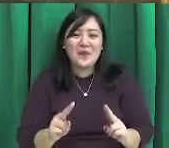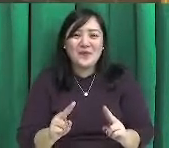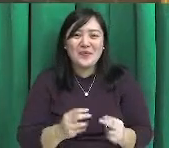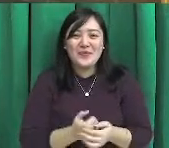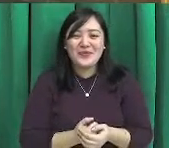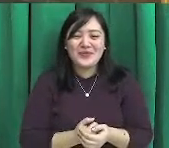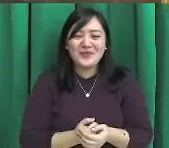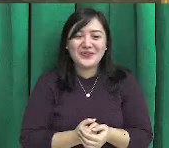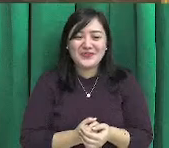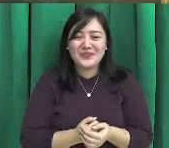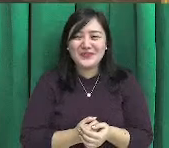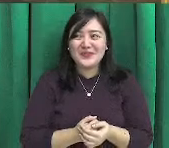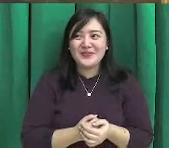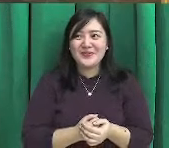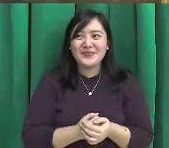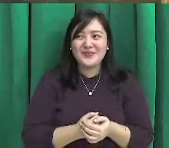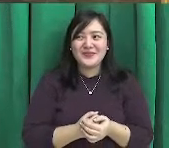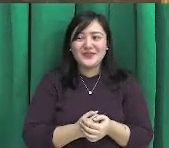lumalapit. Yeah.